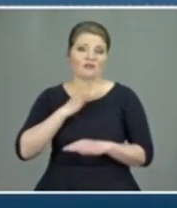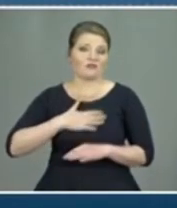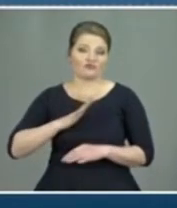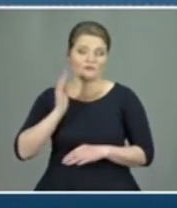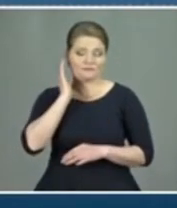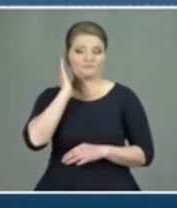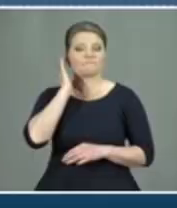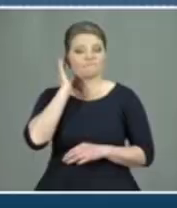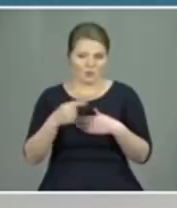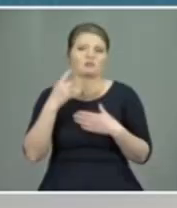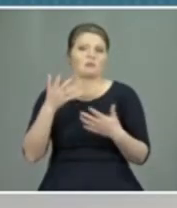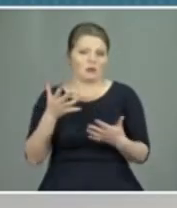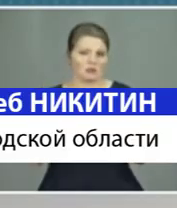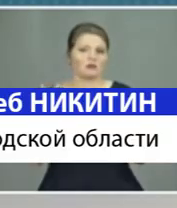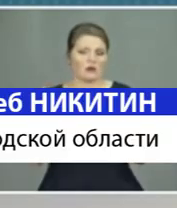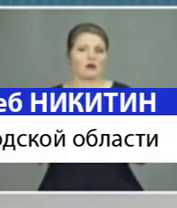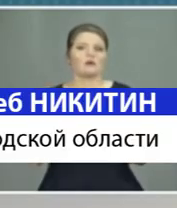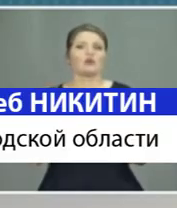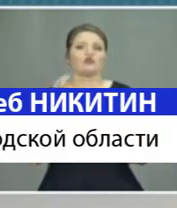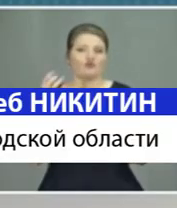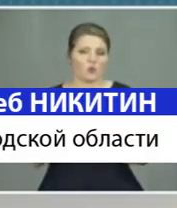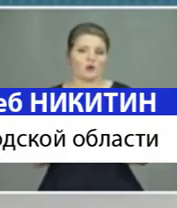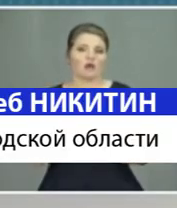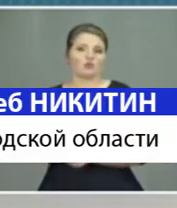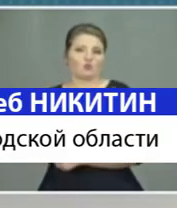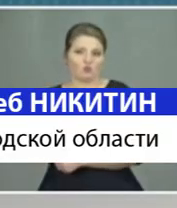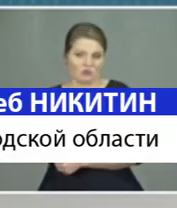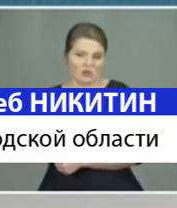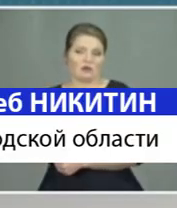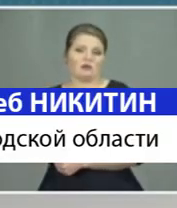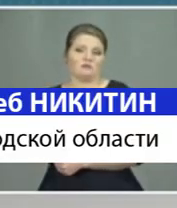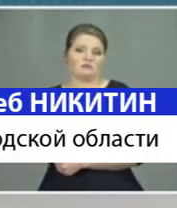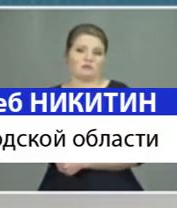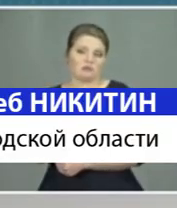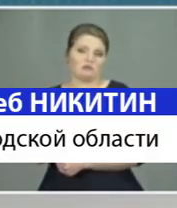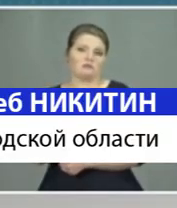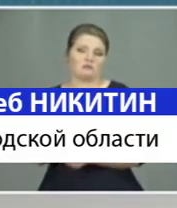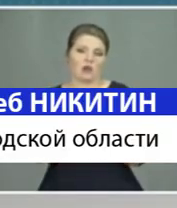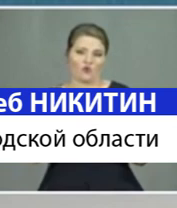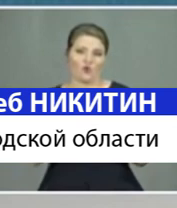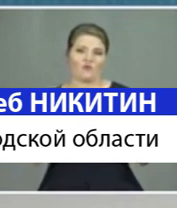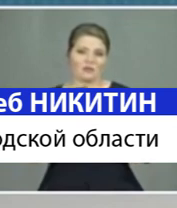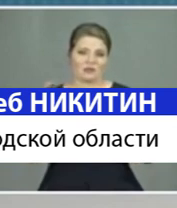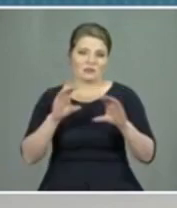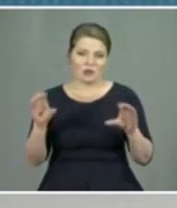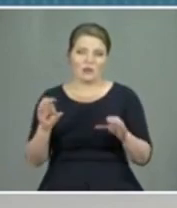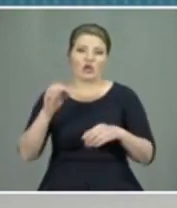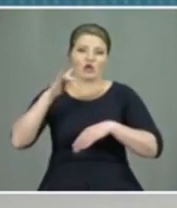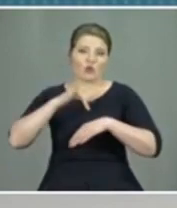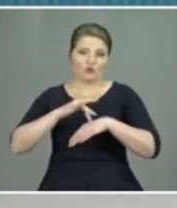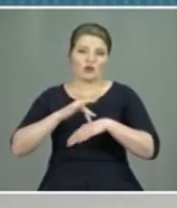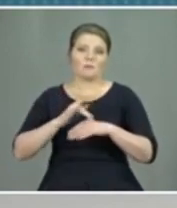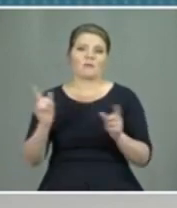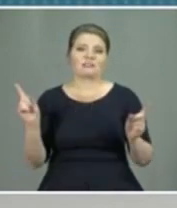на стремительный рост цен. Усилим работу с антимонопольной службой, с торговыми сетями, с торговыми точками по